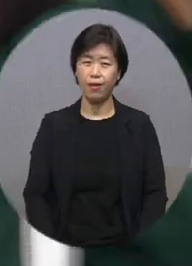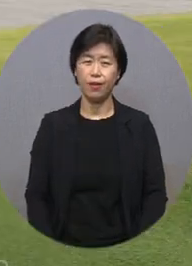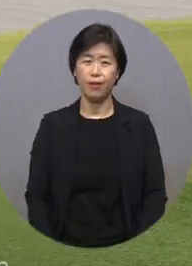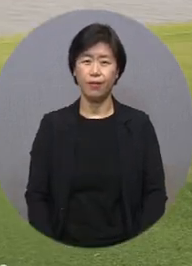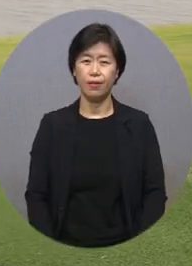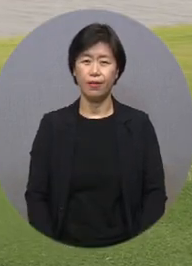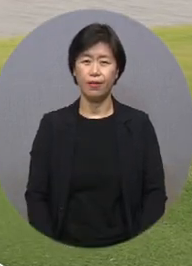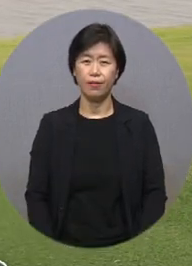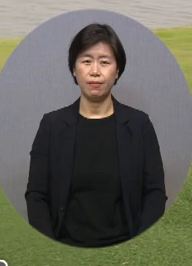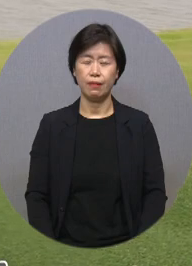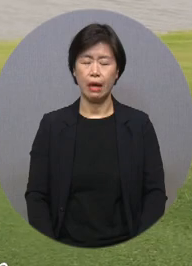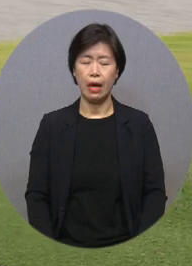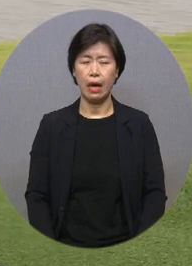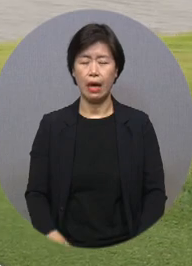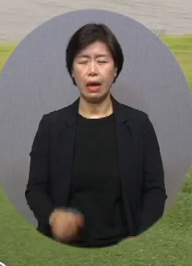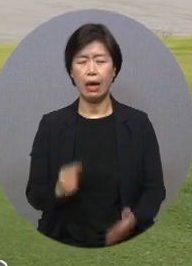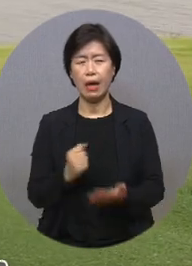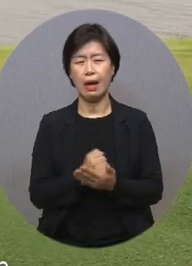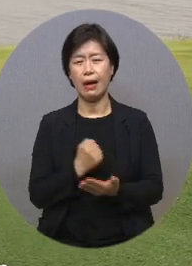벙커.